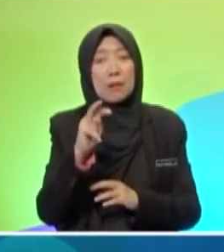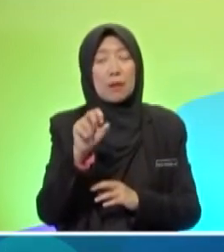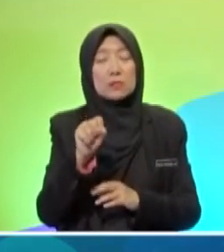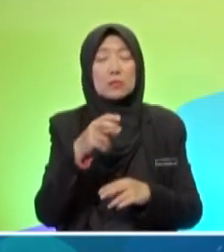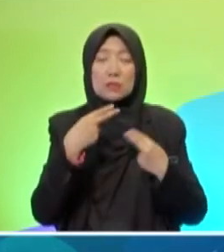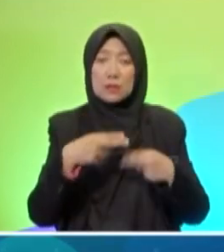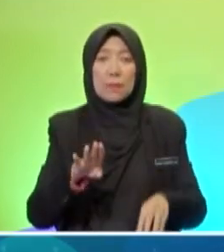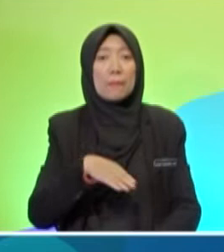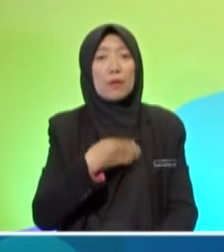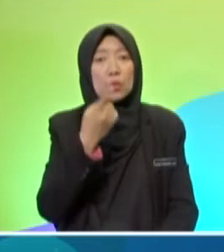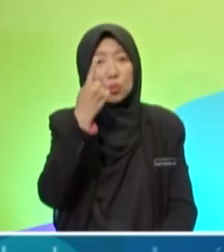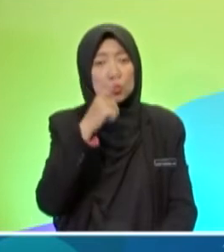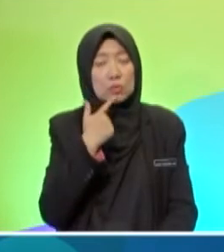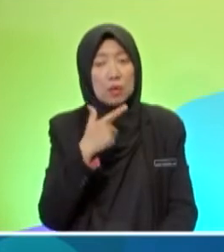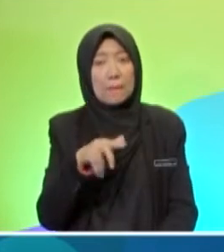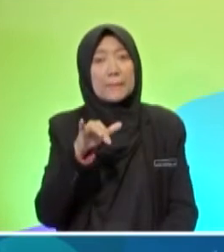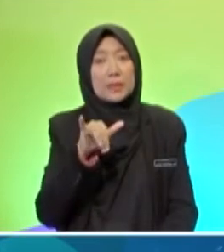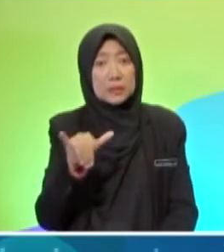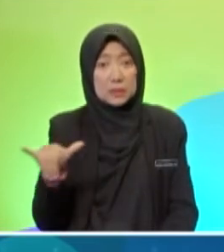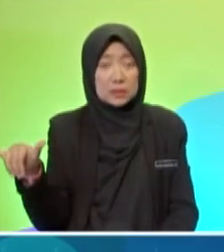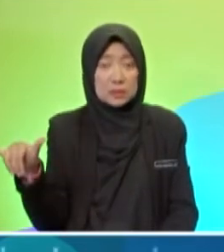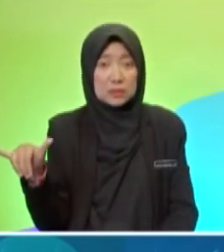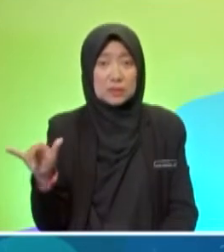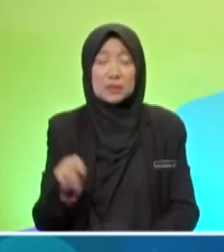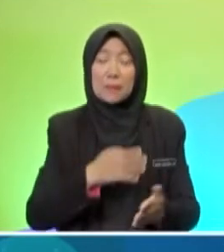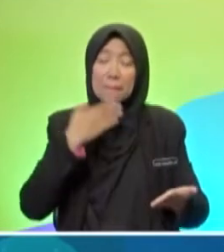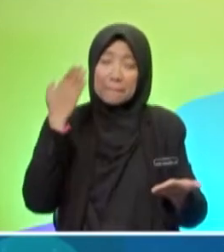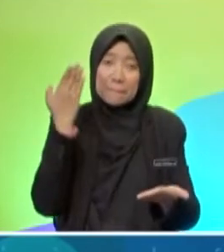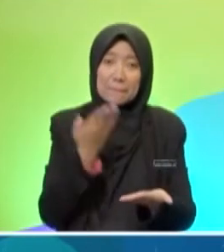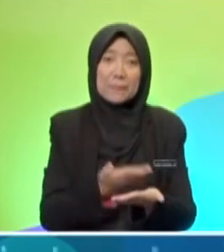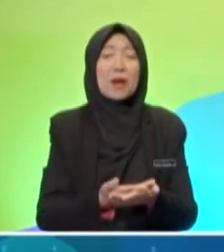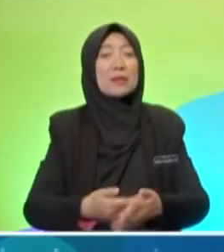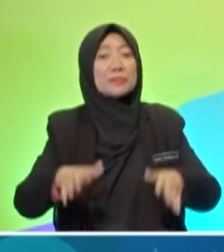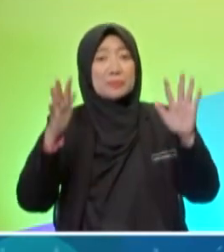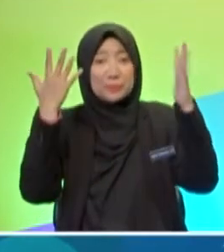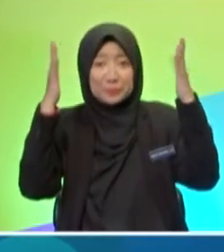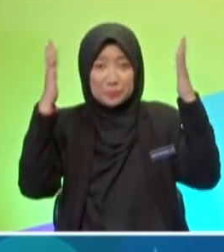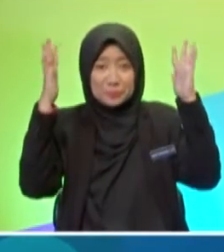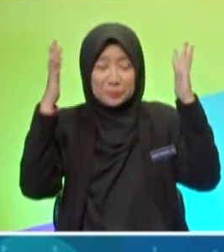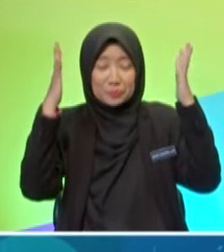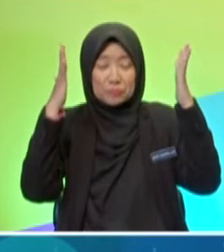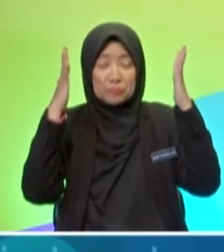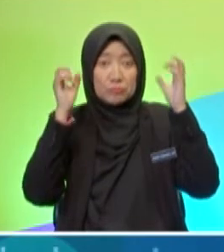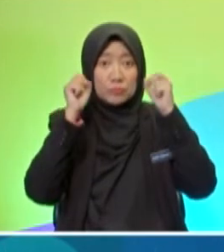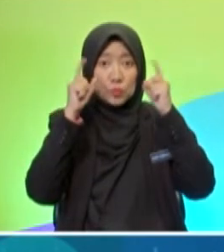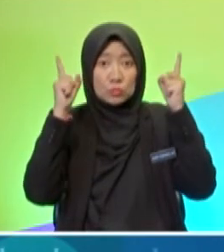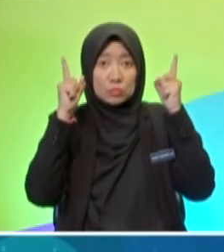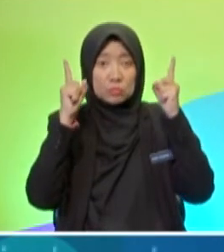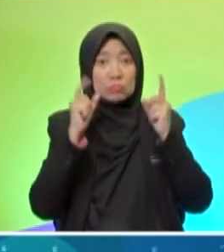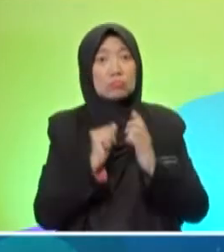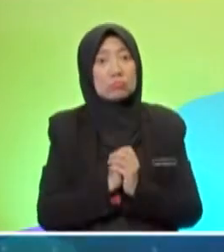untuk selamanya woah terbaik untuk satuan tegangan dengan